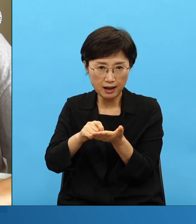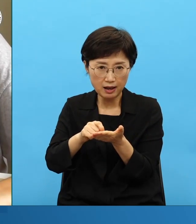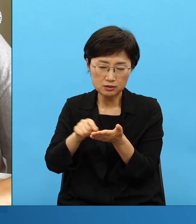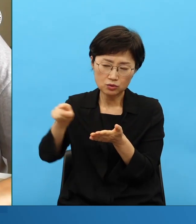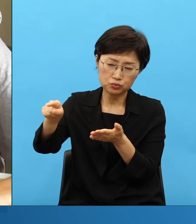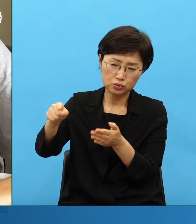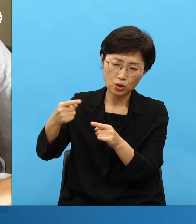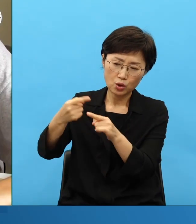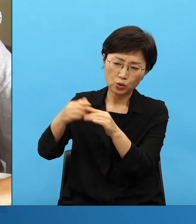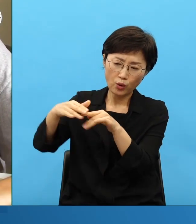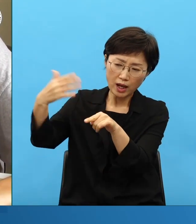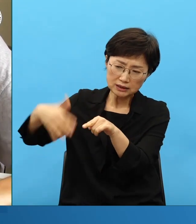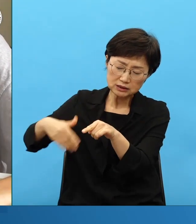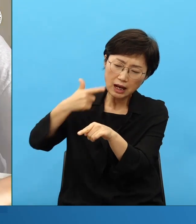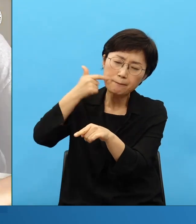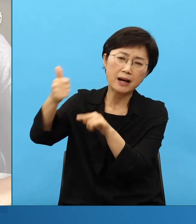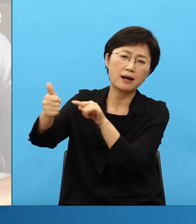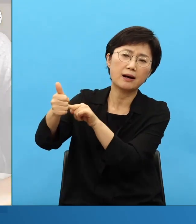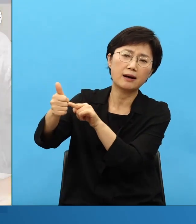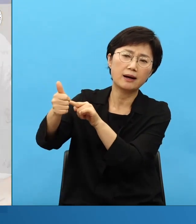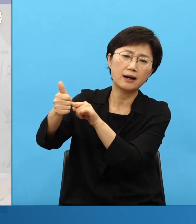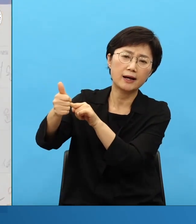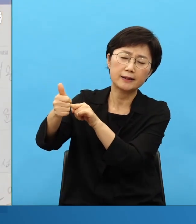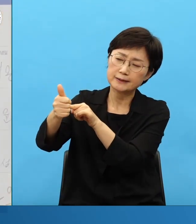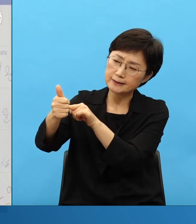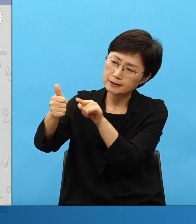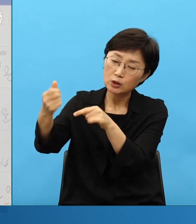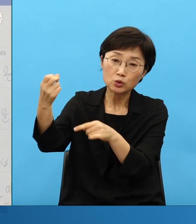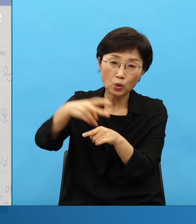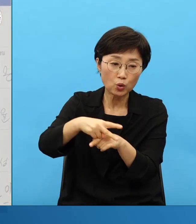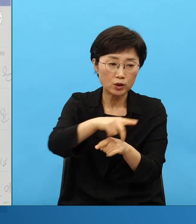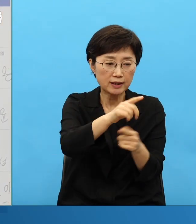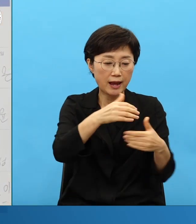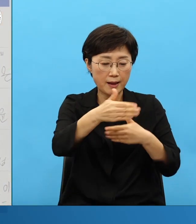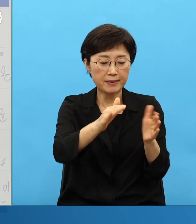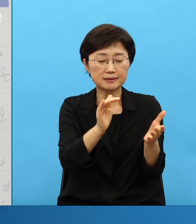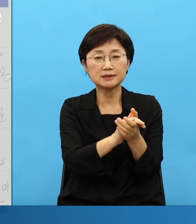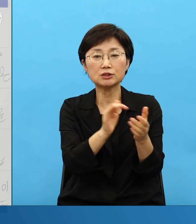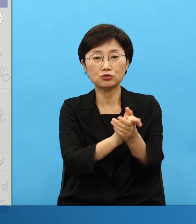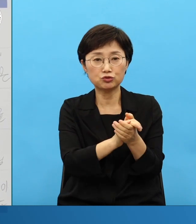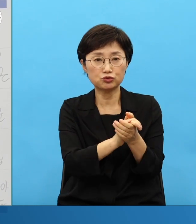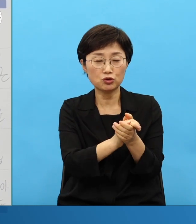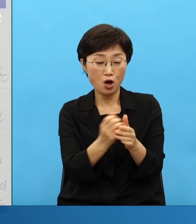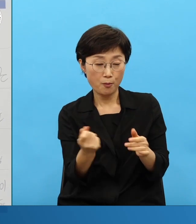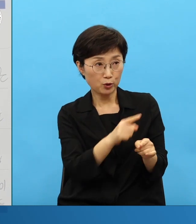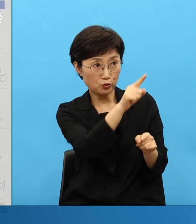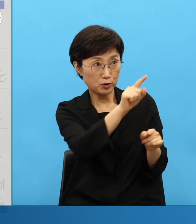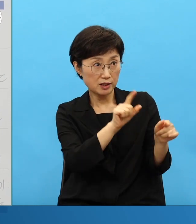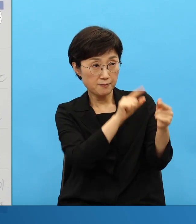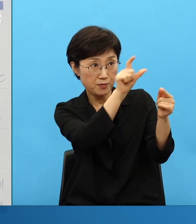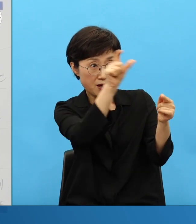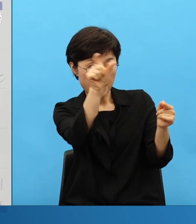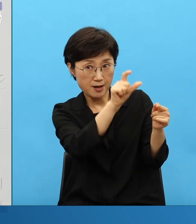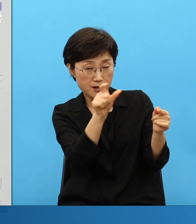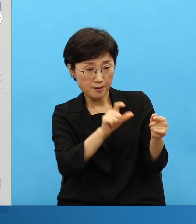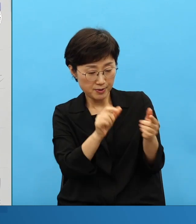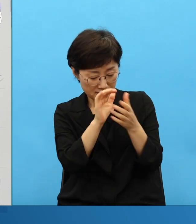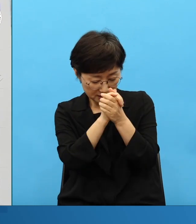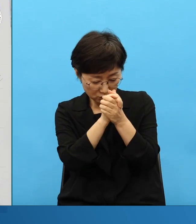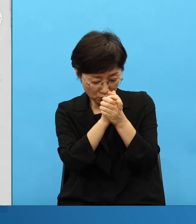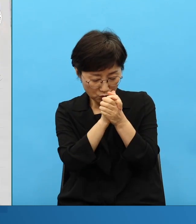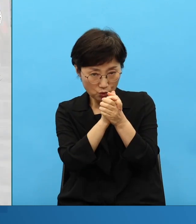않는 아빠와 함께 달력 날짜에 맞춰 반 친구들 번호 순서대로 이름을 적고 기도를